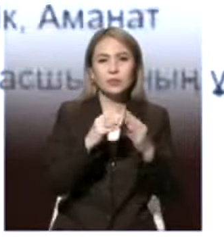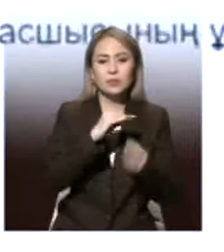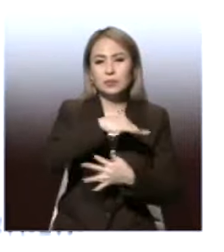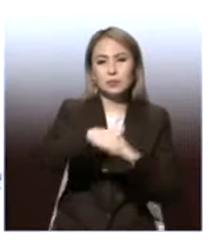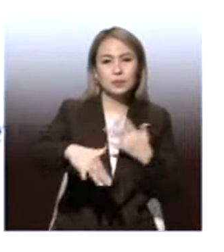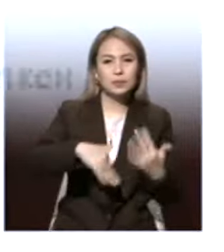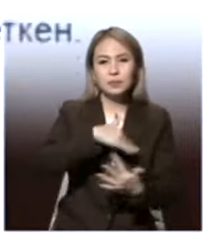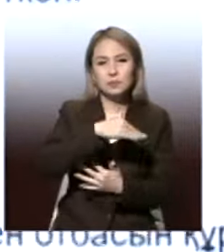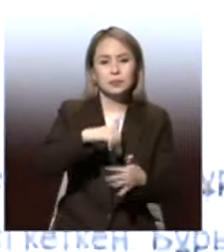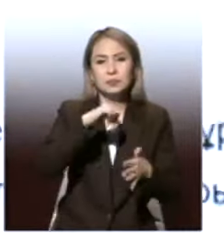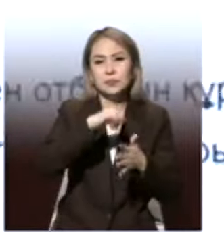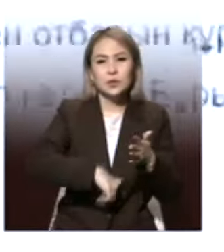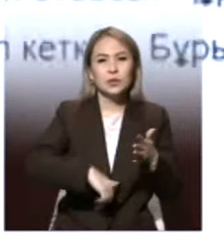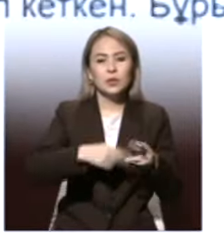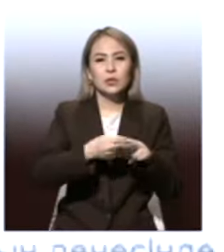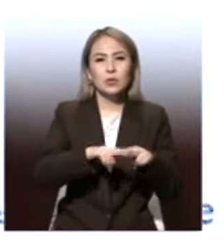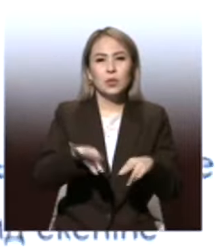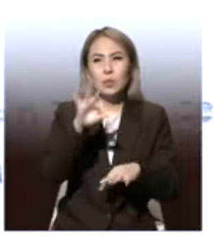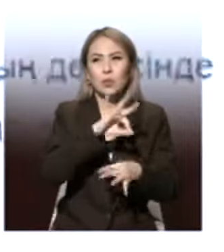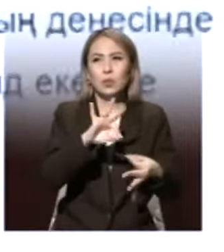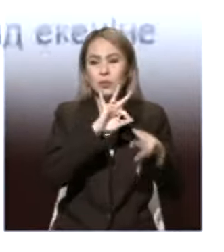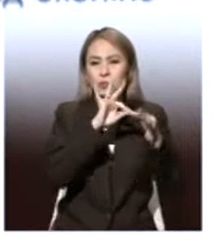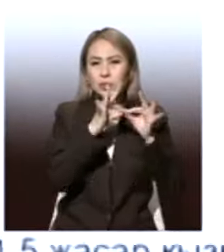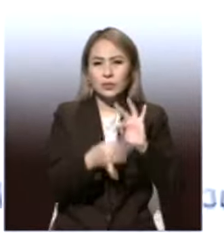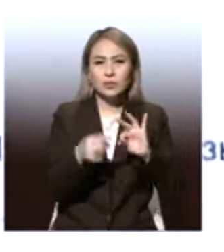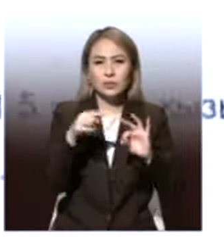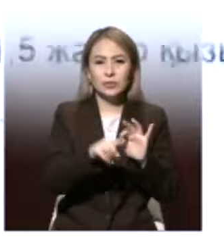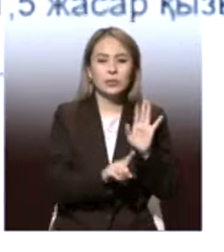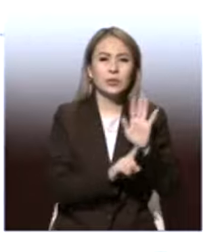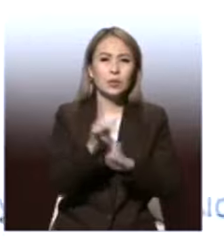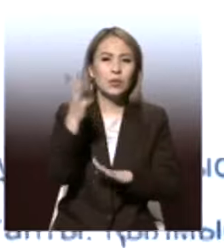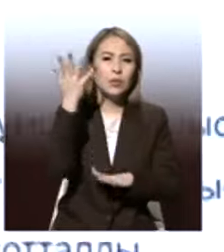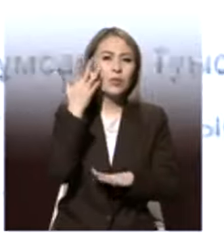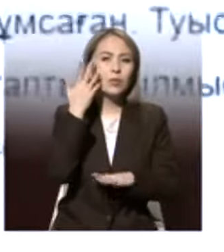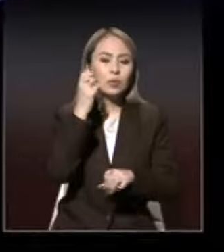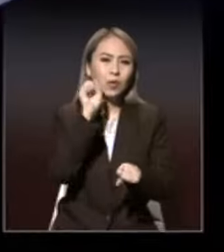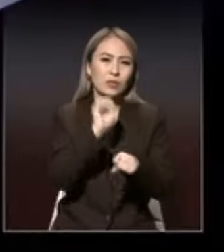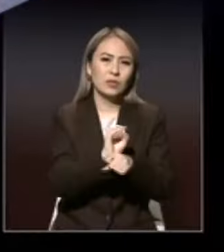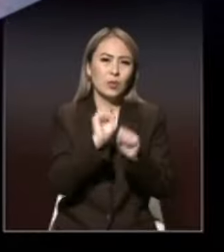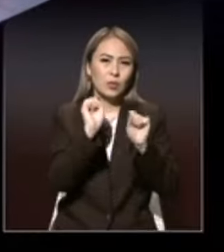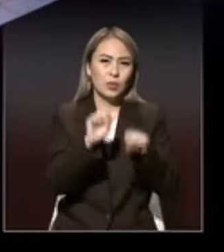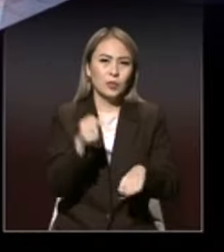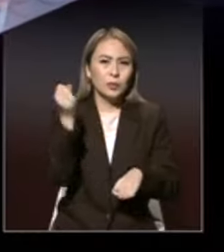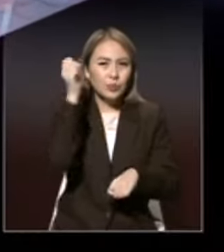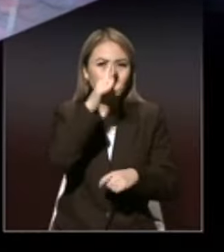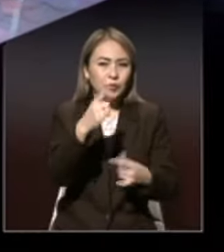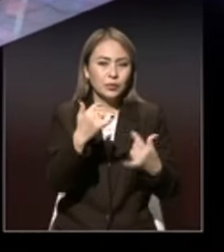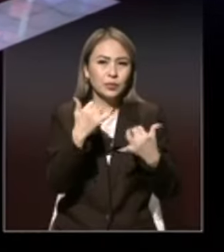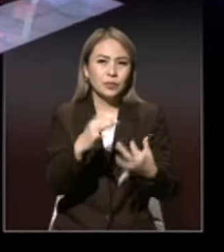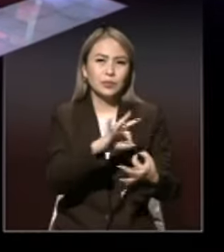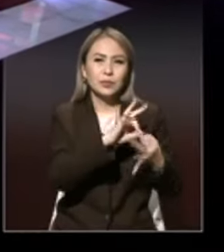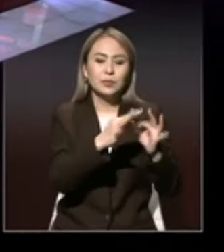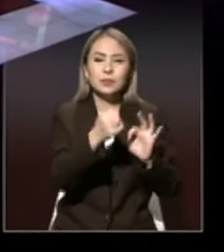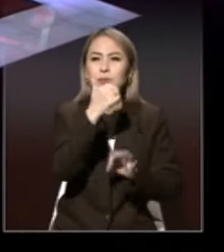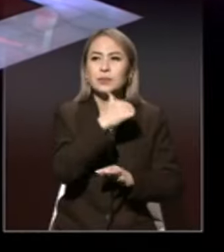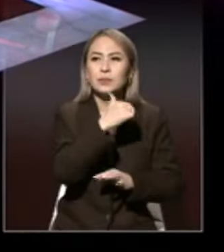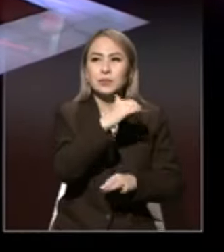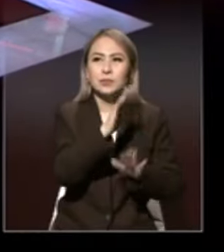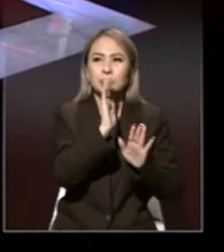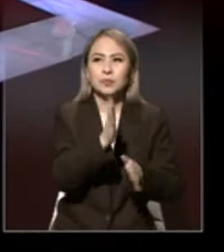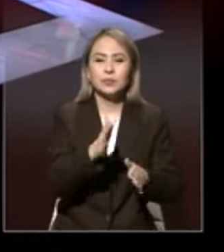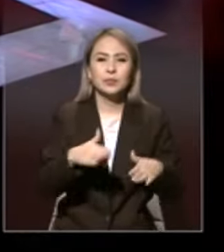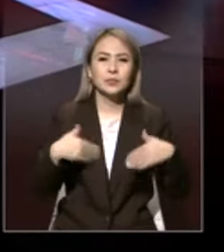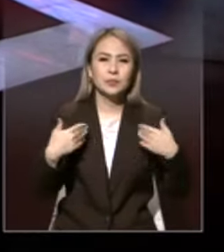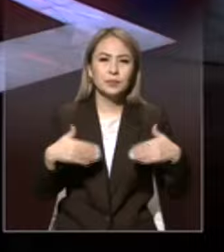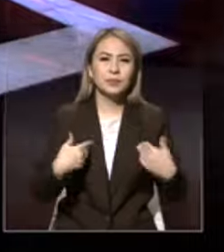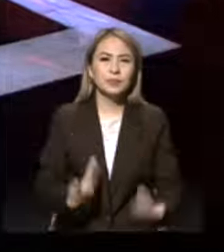екені белгілі. Дәл осы мәселеге түп тамырмен балта шабу қаншалықты мүмкін? Бүгін ашық алаңда осы мәселеге үңіліп көрмекпіз.